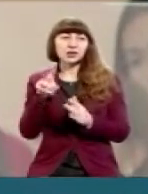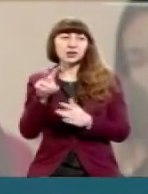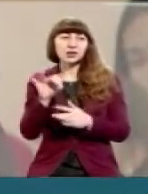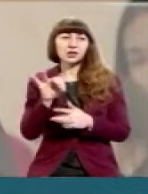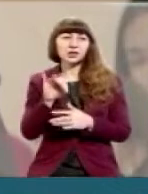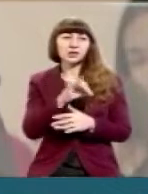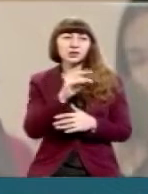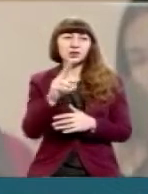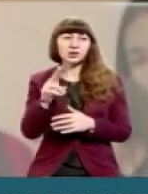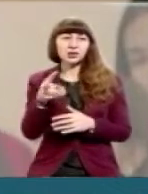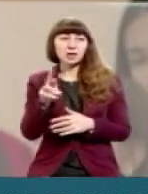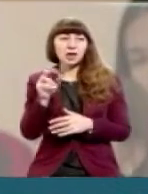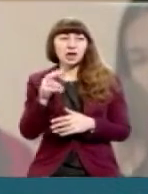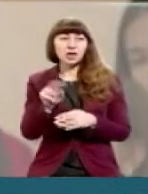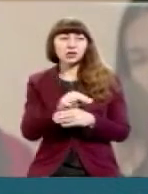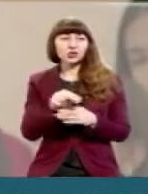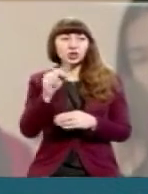для лечения мужчин?